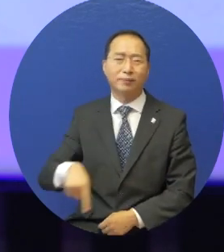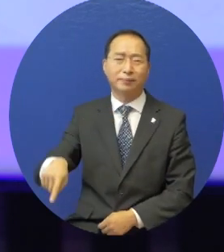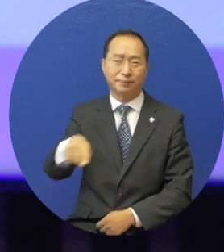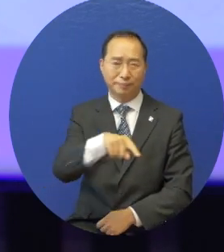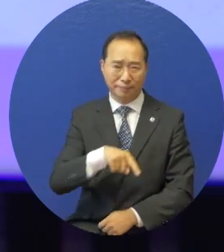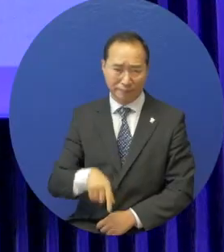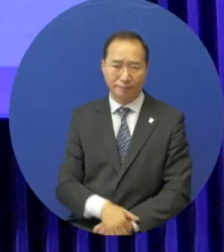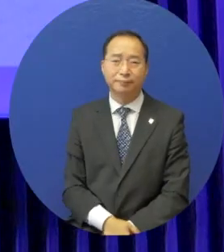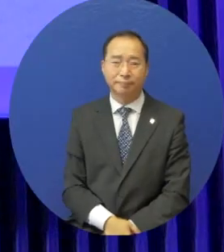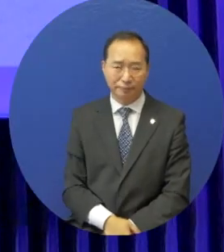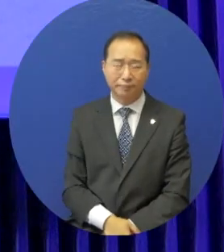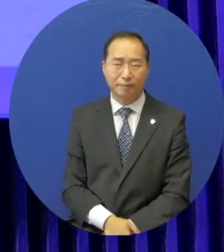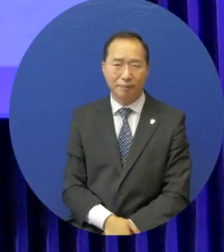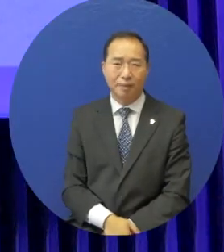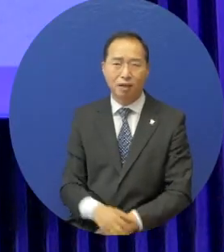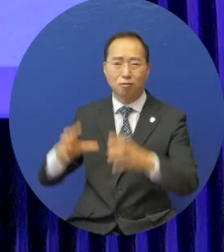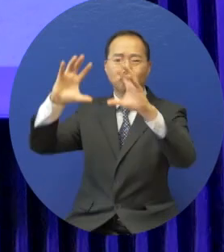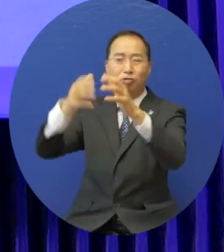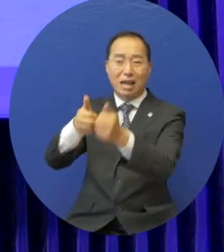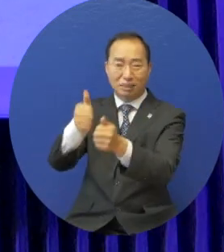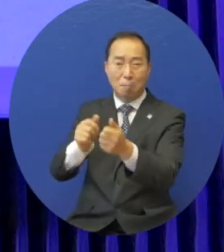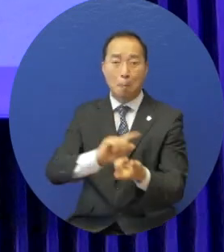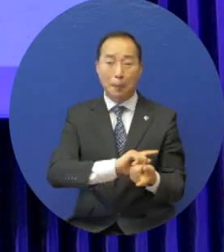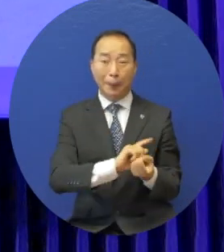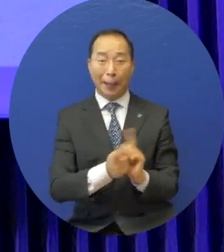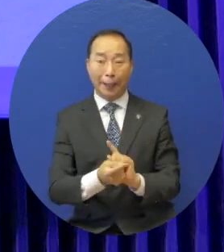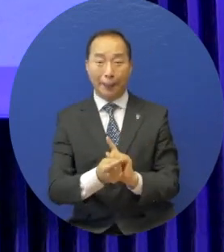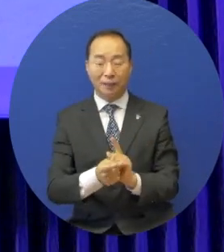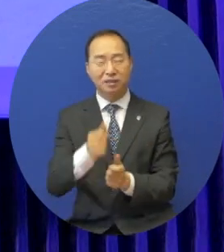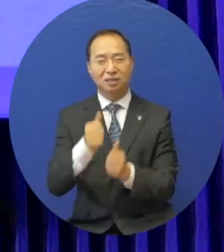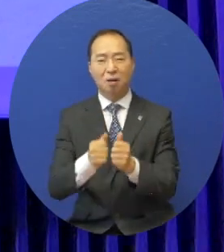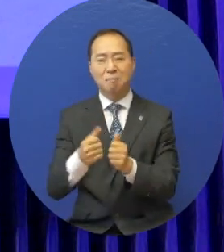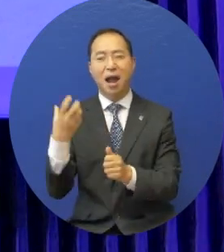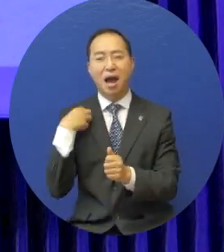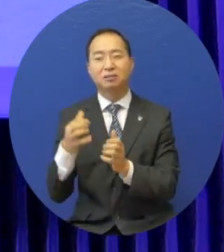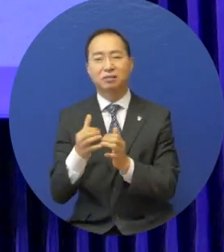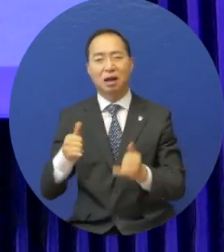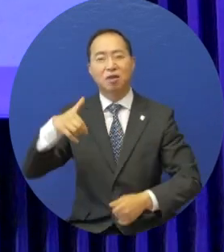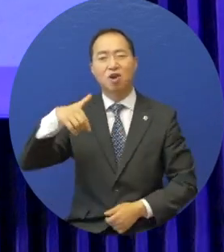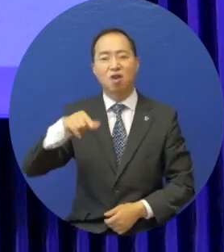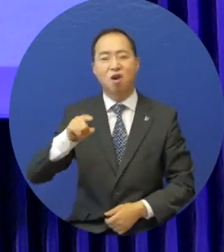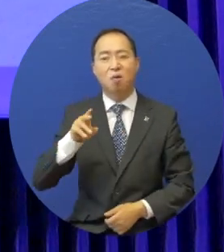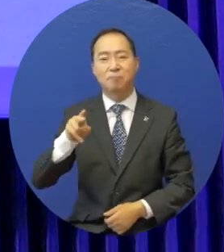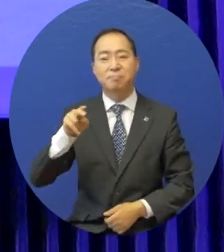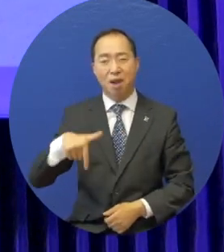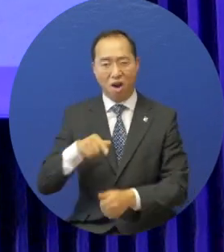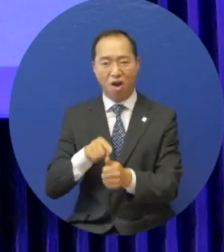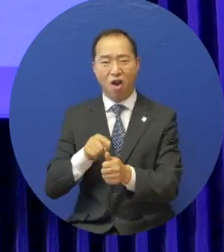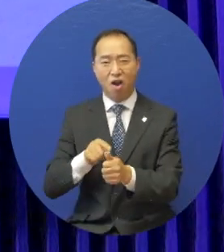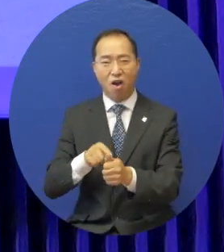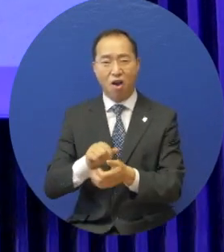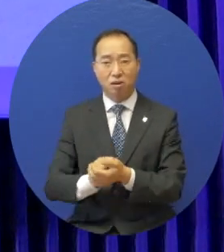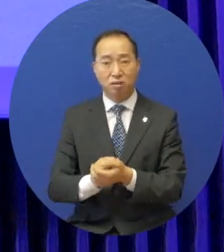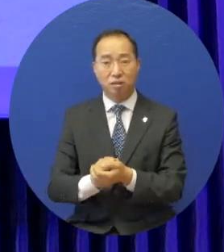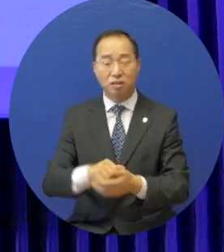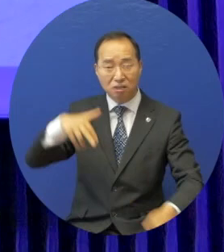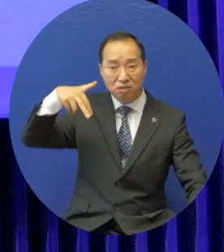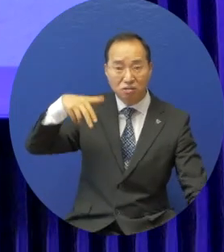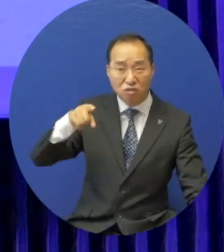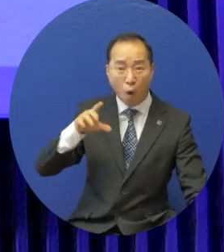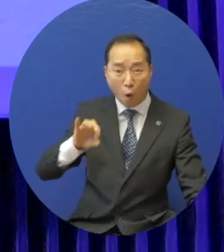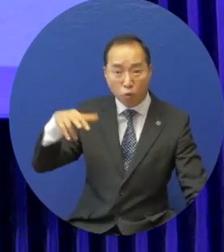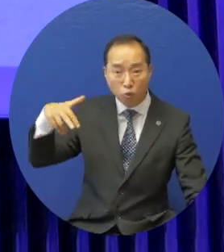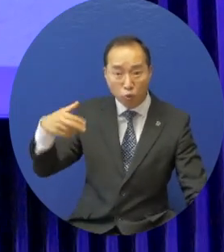참으로 힘들었던 거예요. 그래서 과거 시험을 대신 봐주는 사람을 겁역이라고 했는데요. 이것은